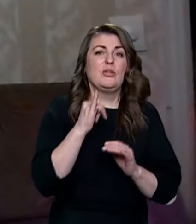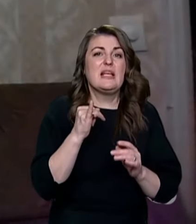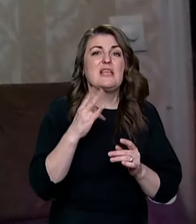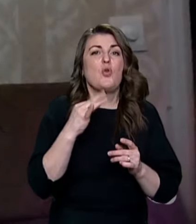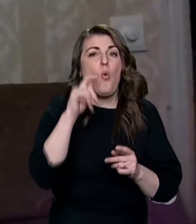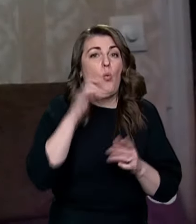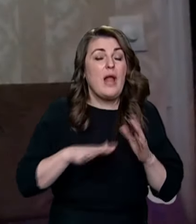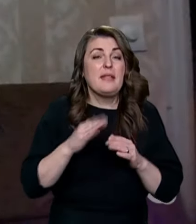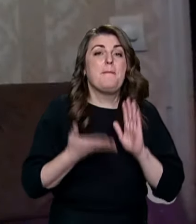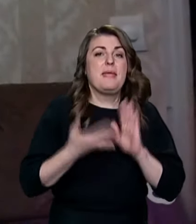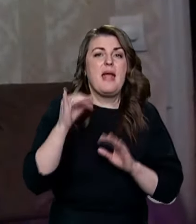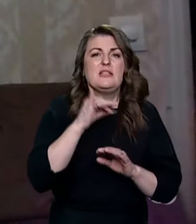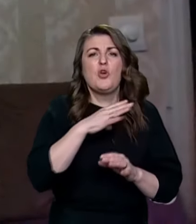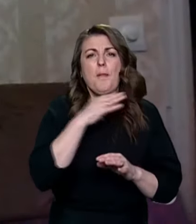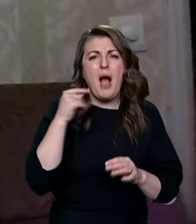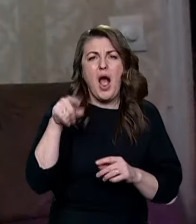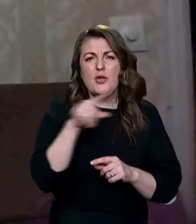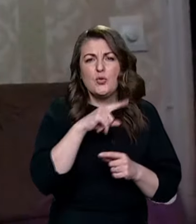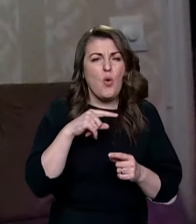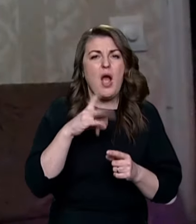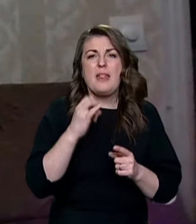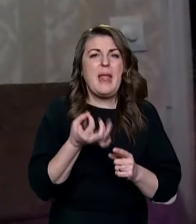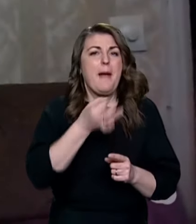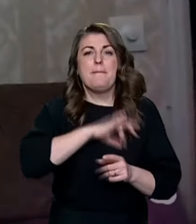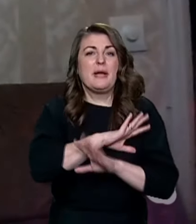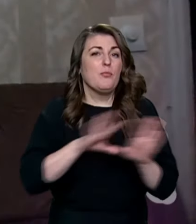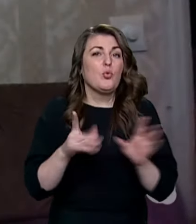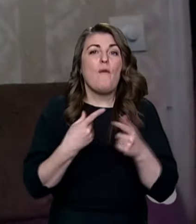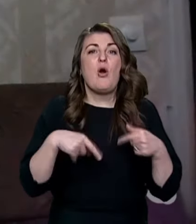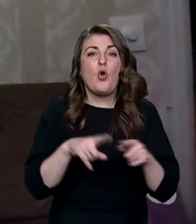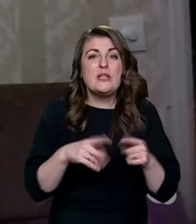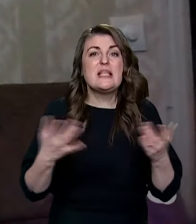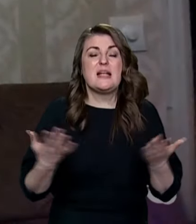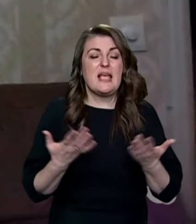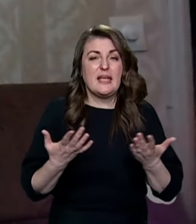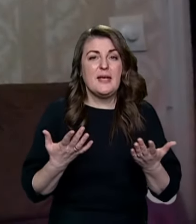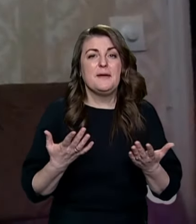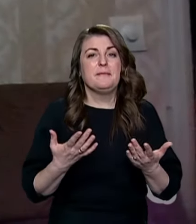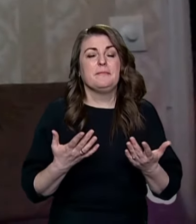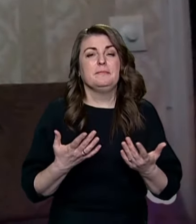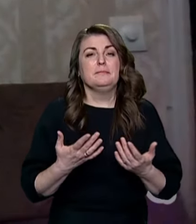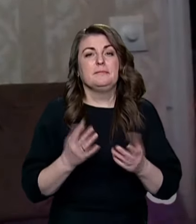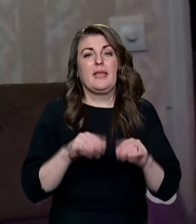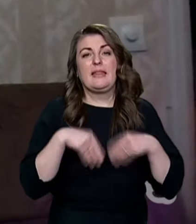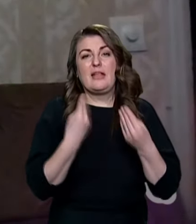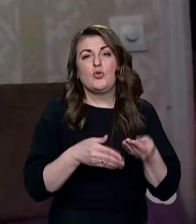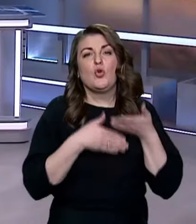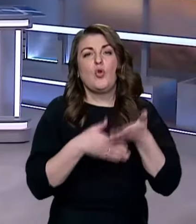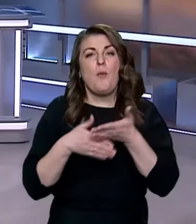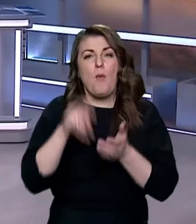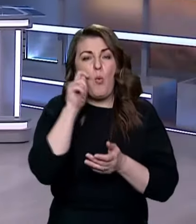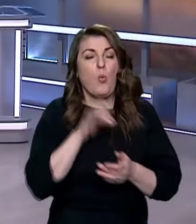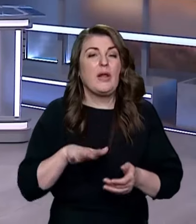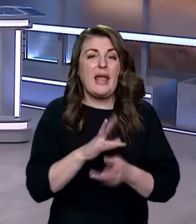України і підняло інтерес багатьох неприбуткових організацій, які надають допомогу